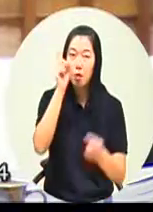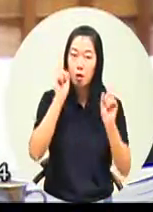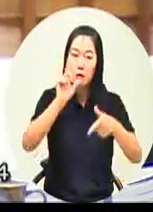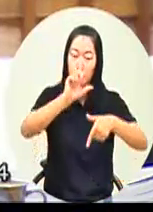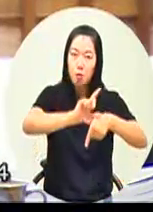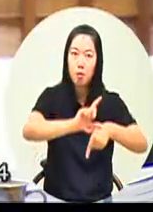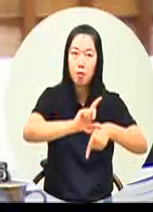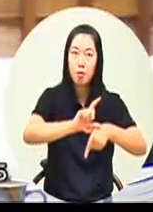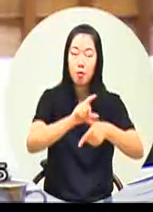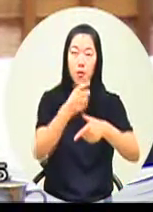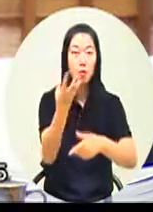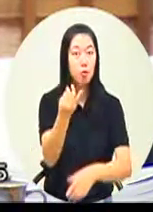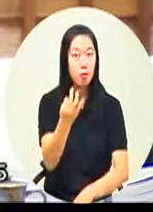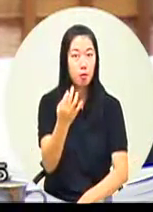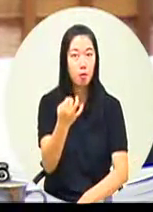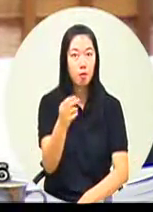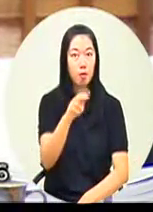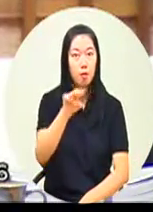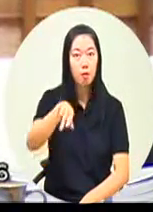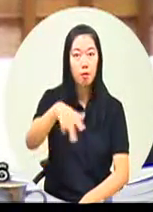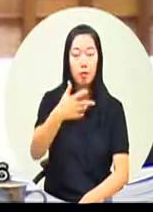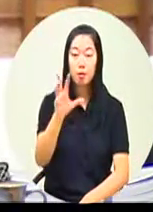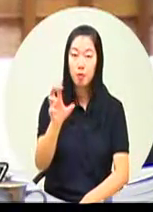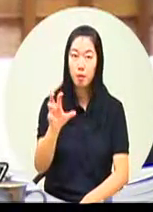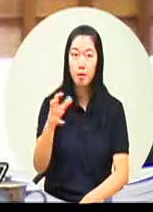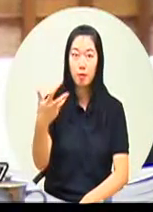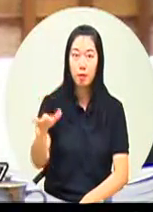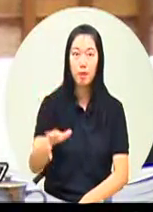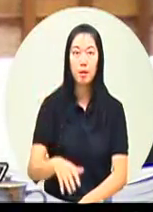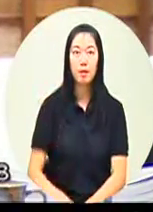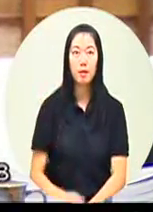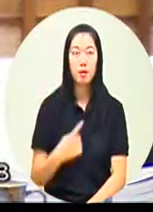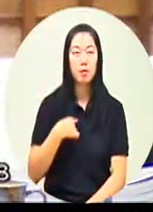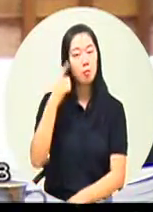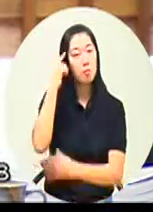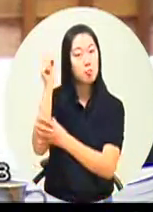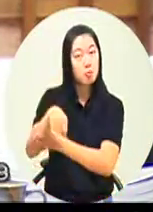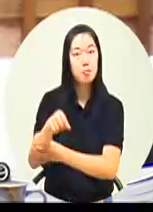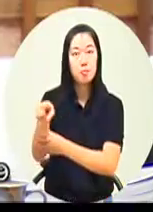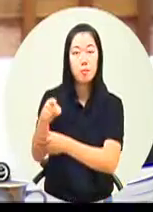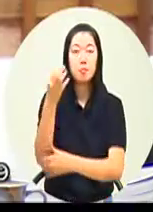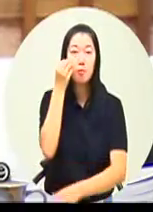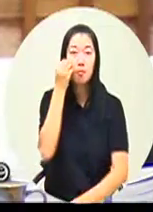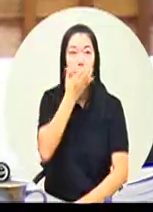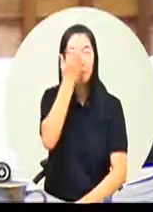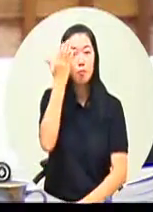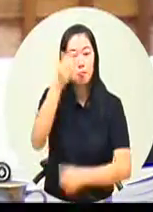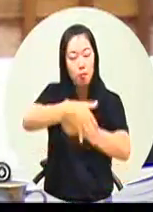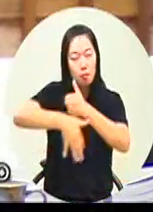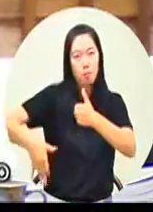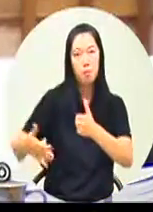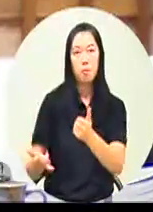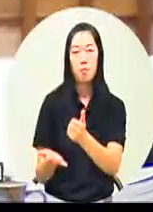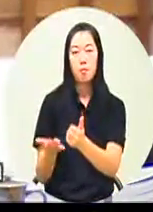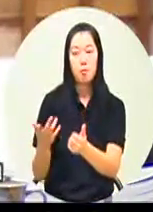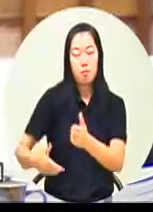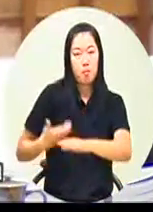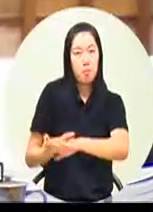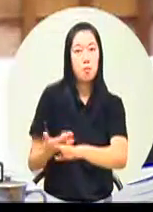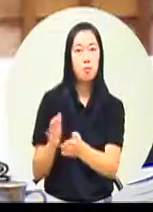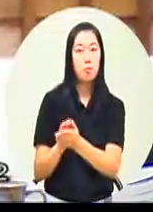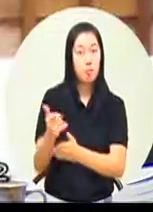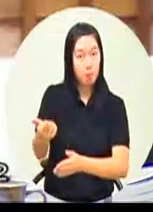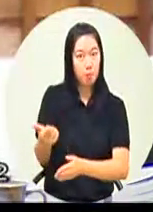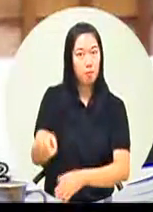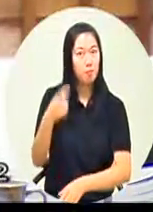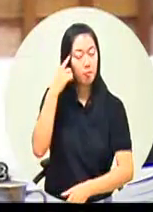2788元哈。首先在这里我们要肯定啊观光局啊局长及所有同仁的努力哈。啊，这个措